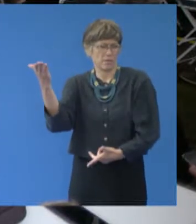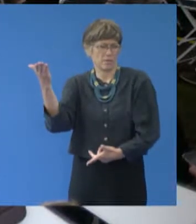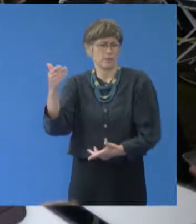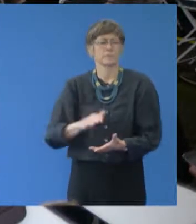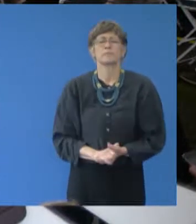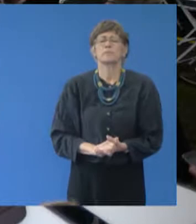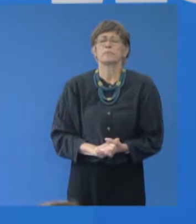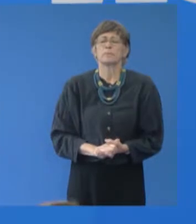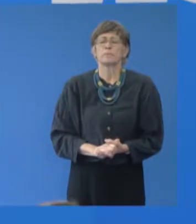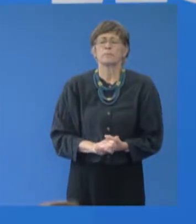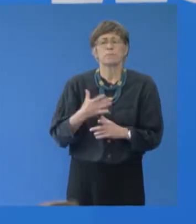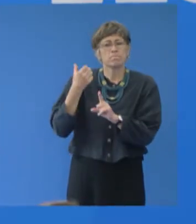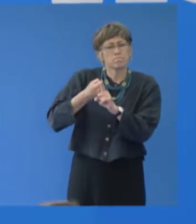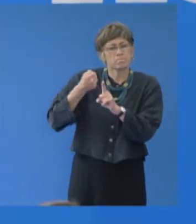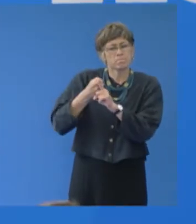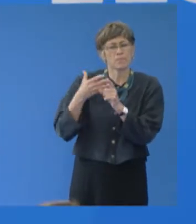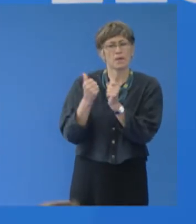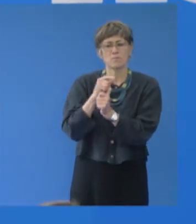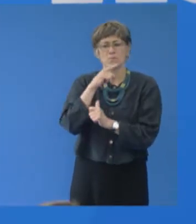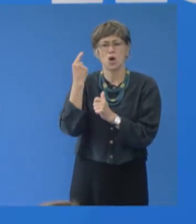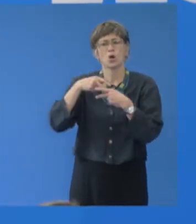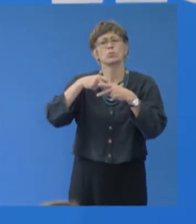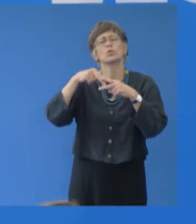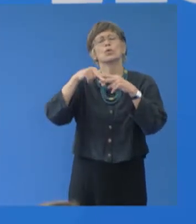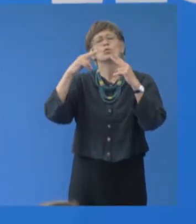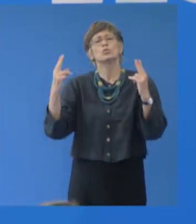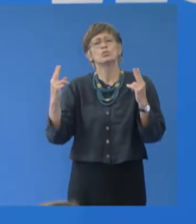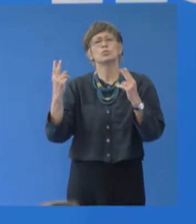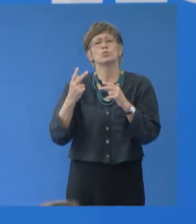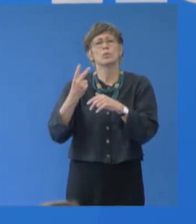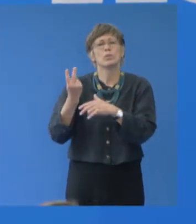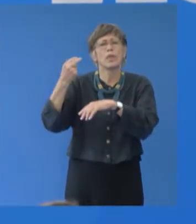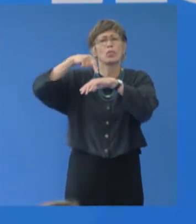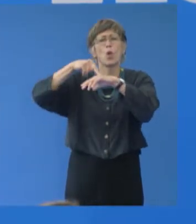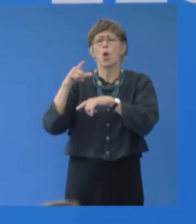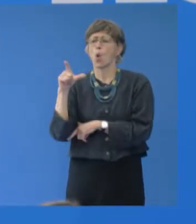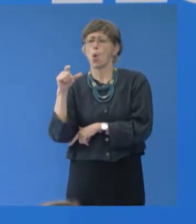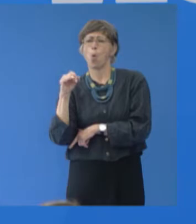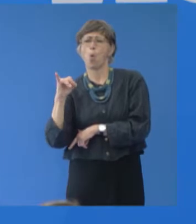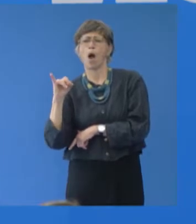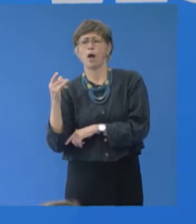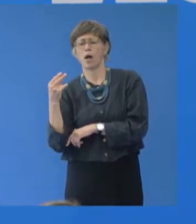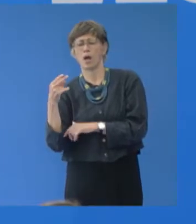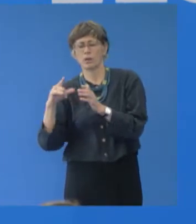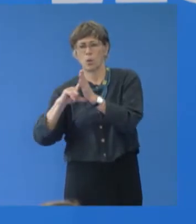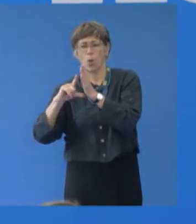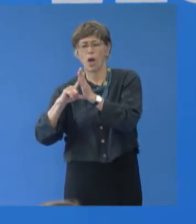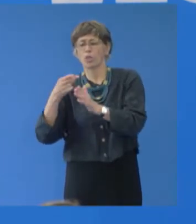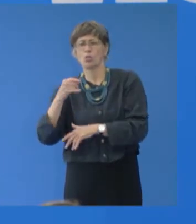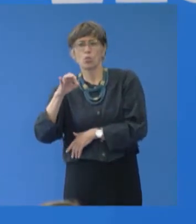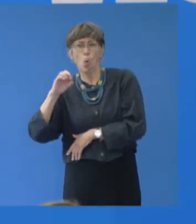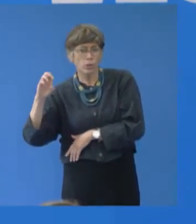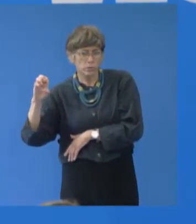Je me suis battue aussi aux côtés de Nicolas Dupont-Aignan contre la loi NOTRe. Et c'est vrai que nous, élus ruraux, nous nous